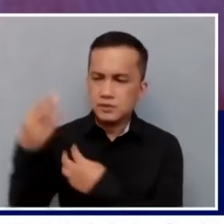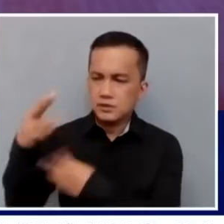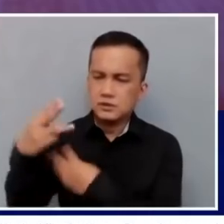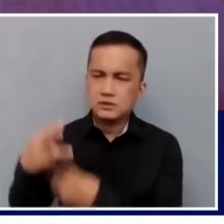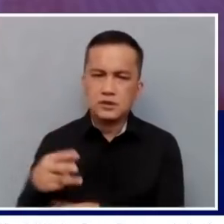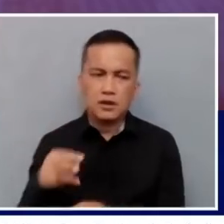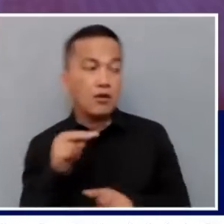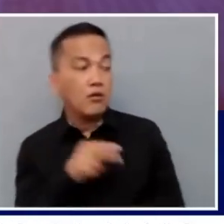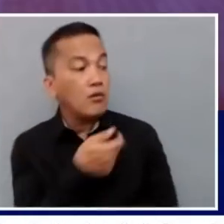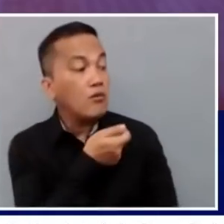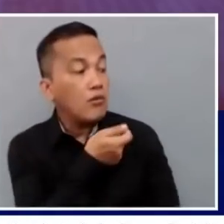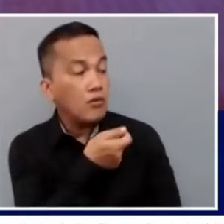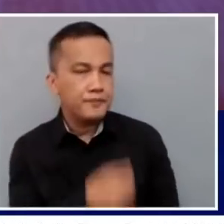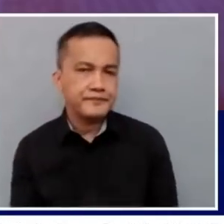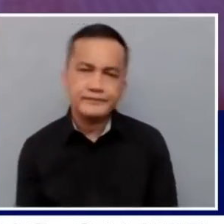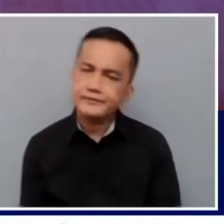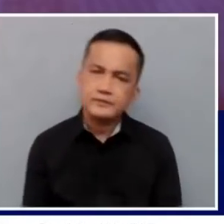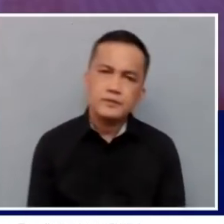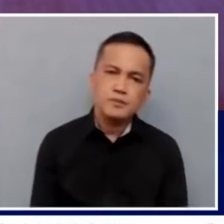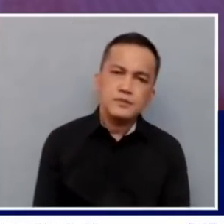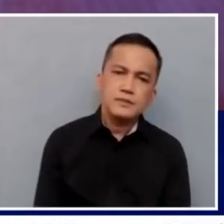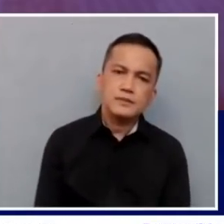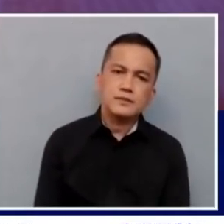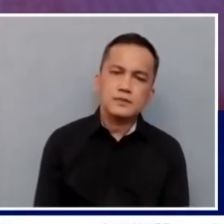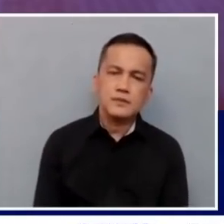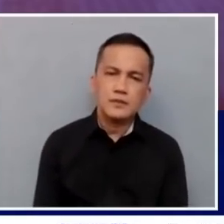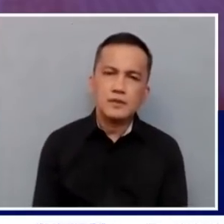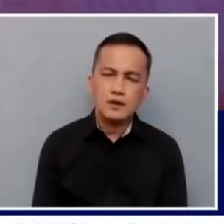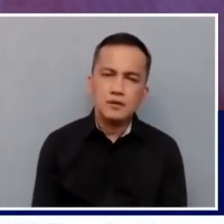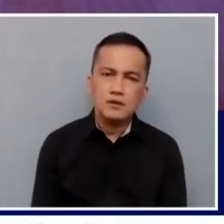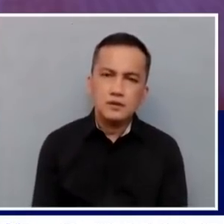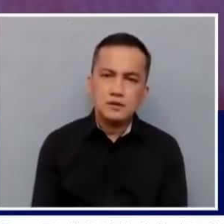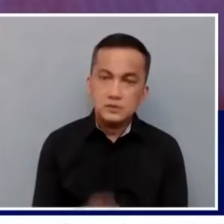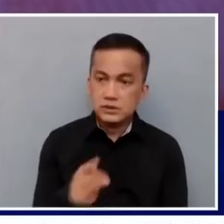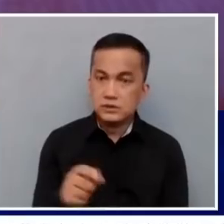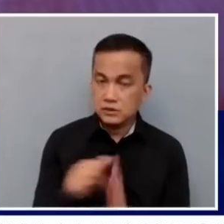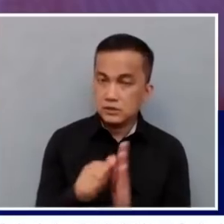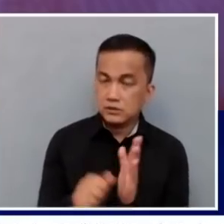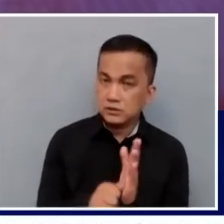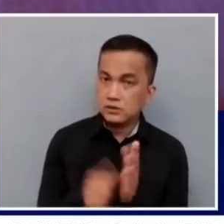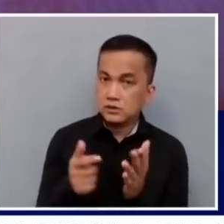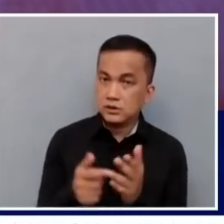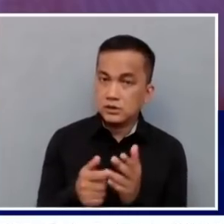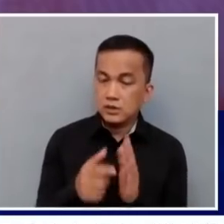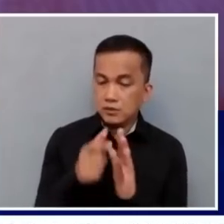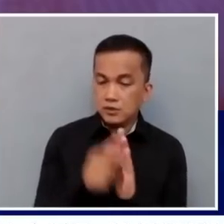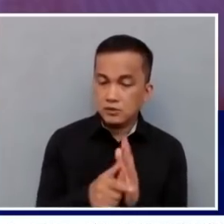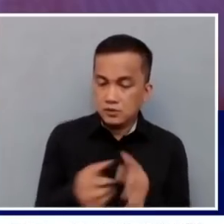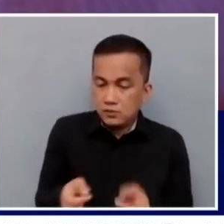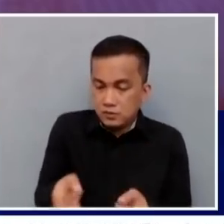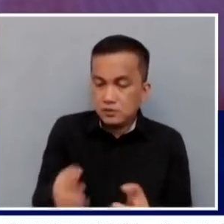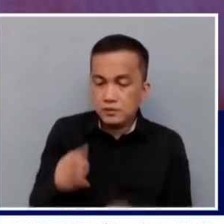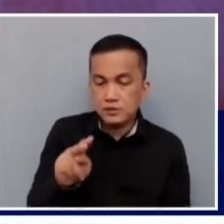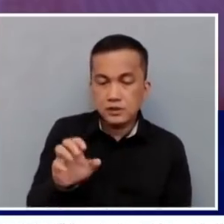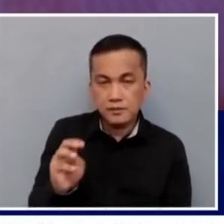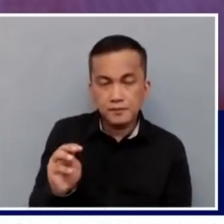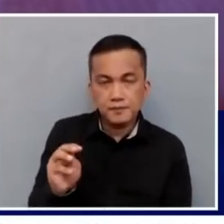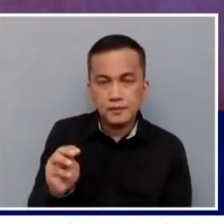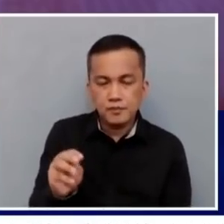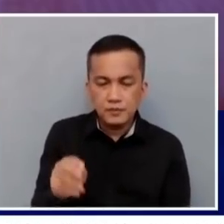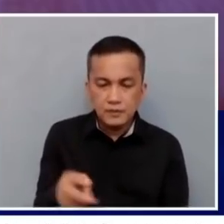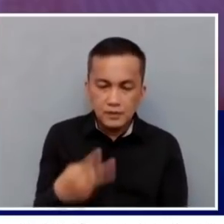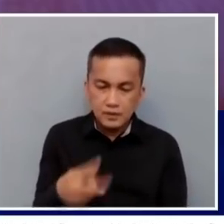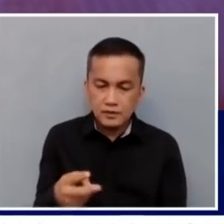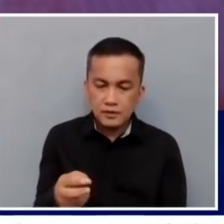And attorney, ito yung pag ang balota mo nilagay mo sa VCM, makikita mo syempre yung